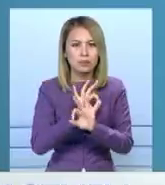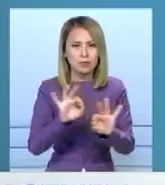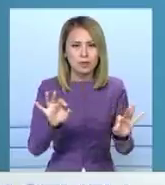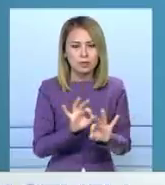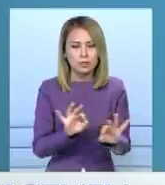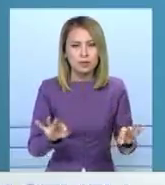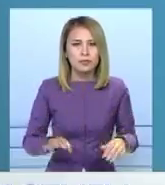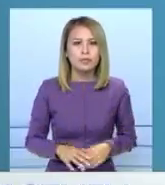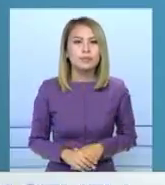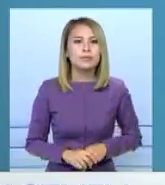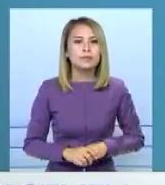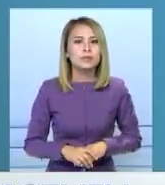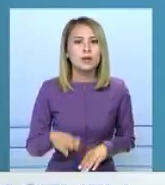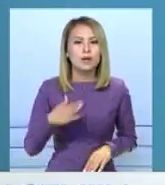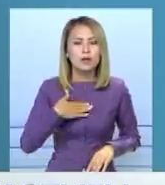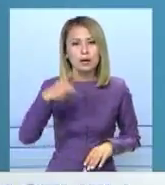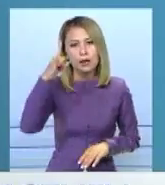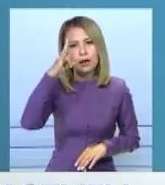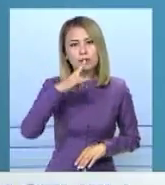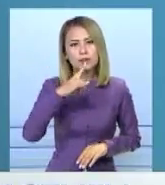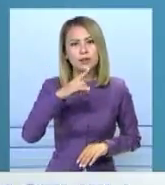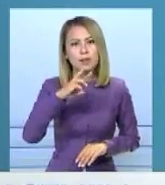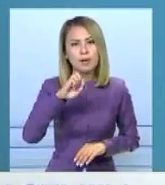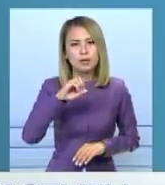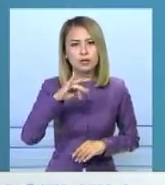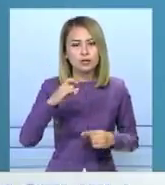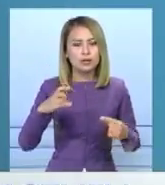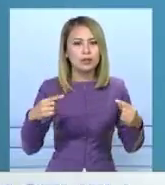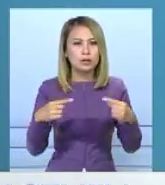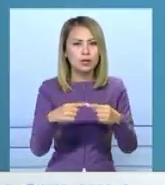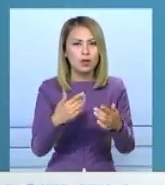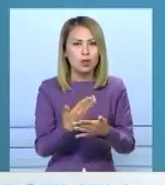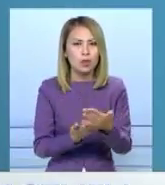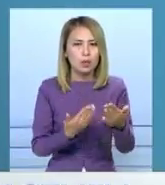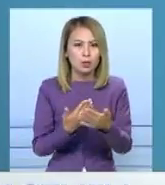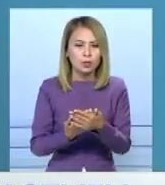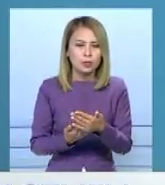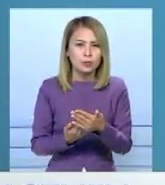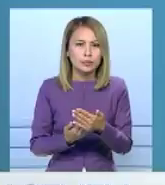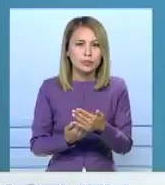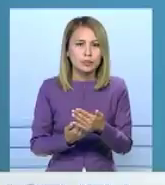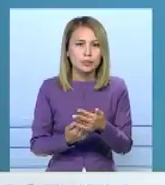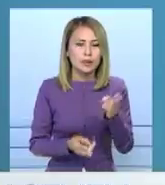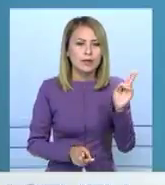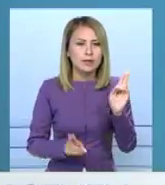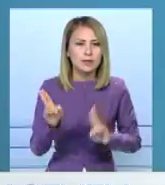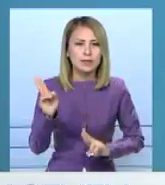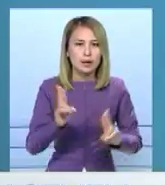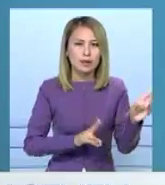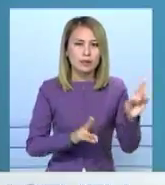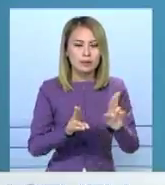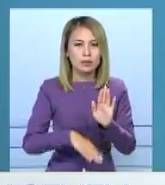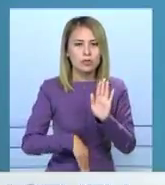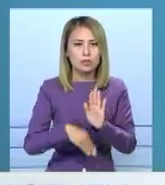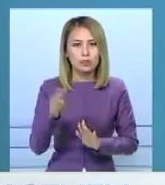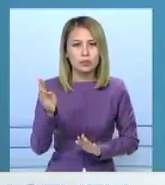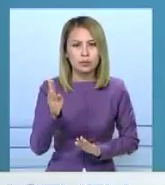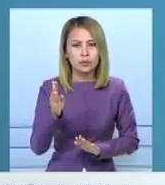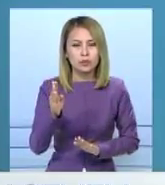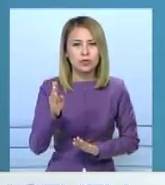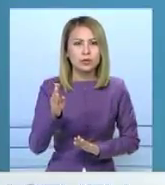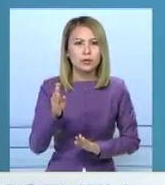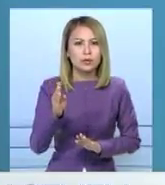біз. Қазақстан-Мажар стратегиялық кеңесі контекстінде саяси ынтымақтастықты одан әрі тереңдету